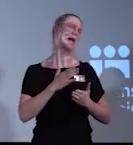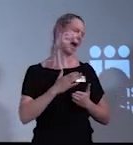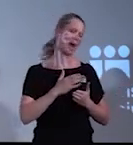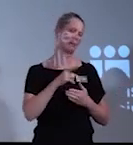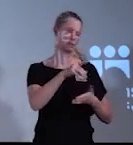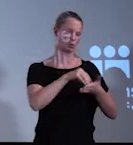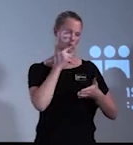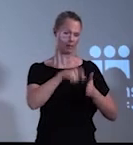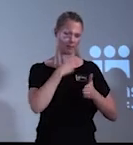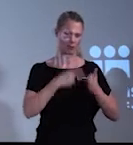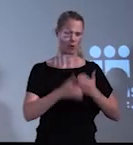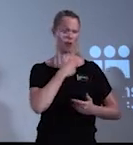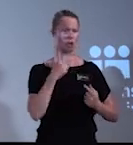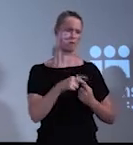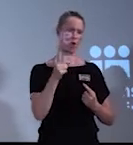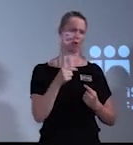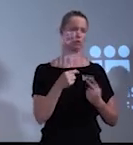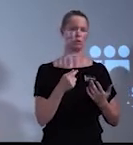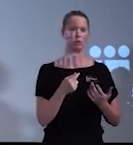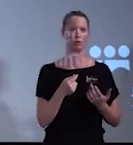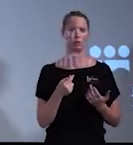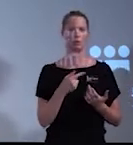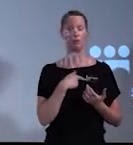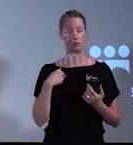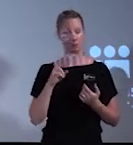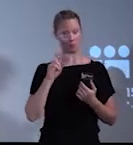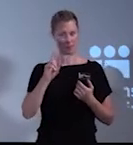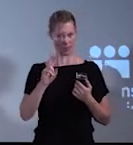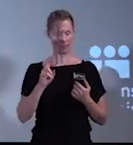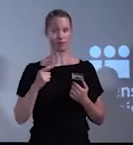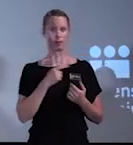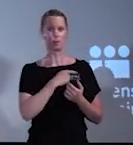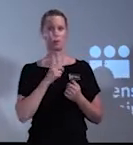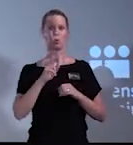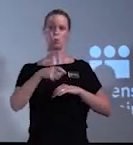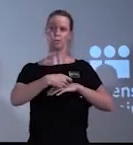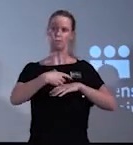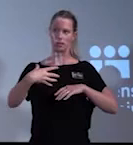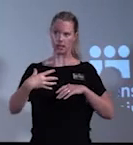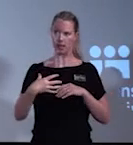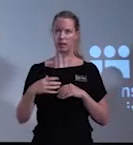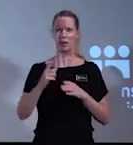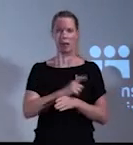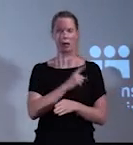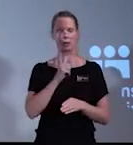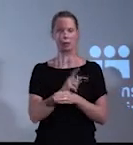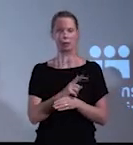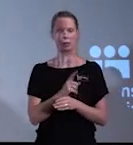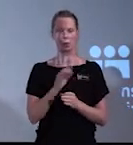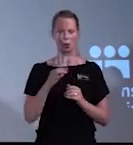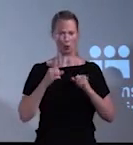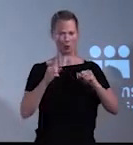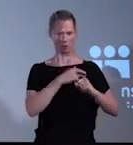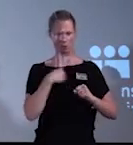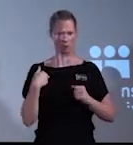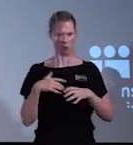här står ju filmavtalet, vi har ju ingen val. Utan nu kommer vi få verkligen bli utvärderade hela tiden. Hur utför vi vårt